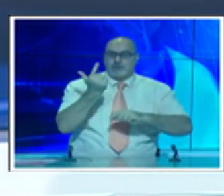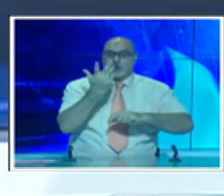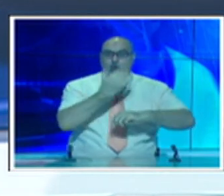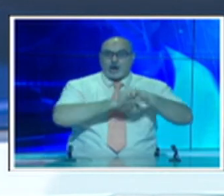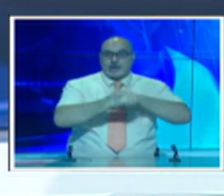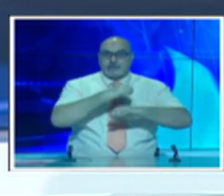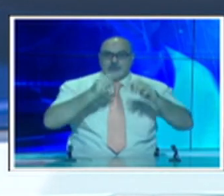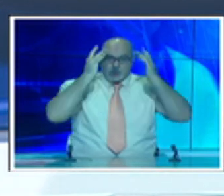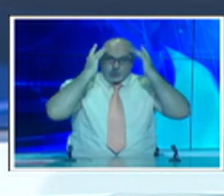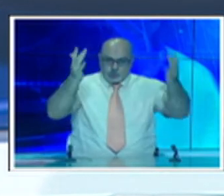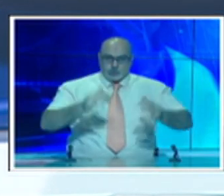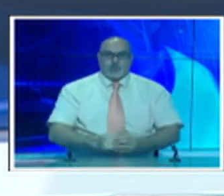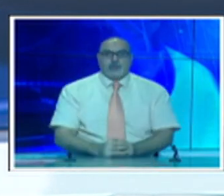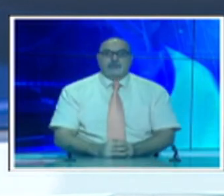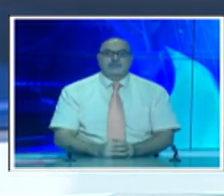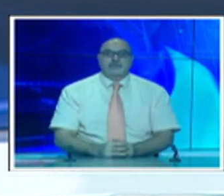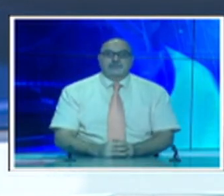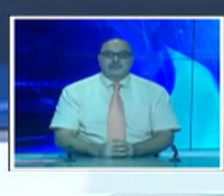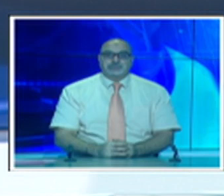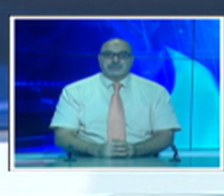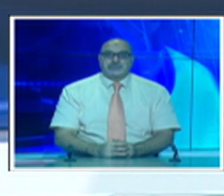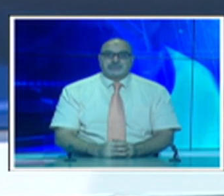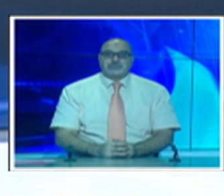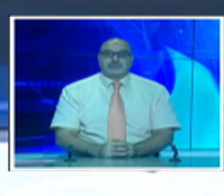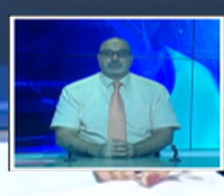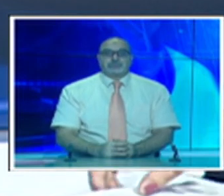وفعاليات ثقافية متنوعة.